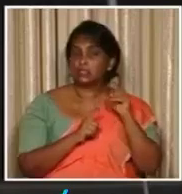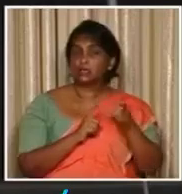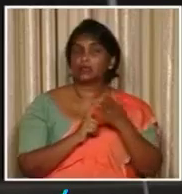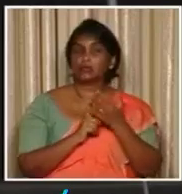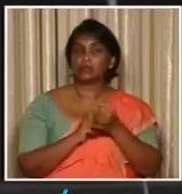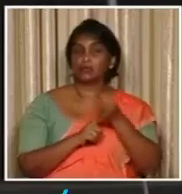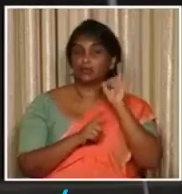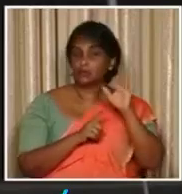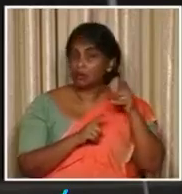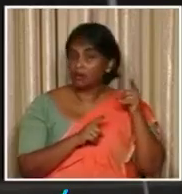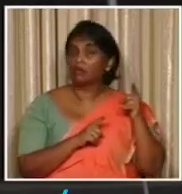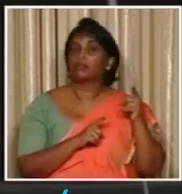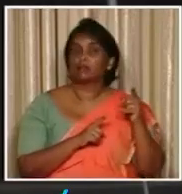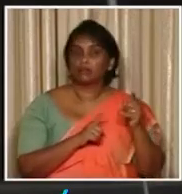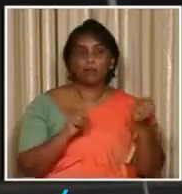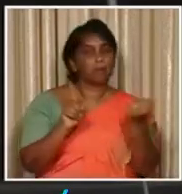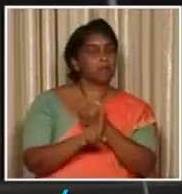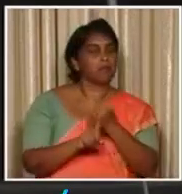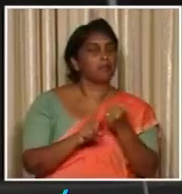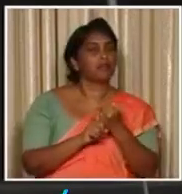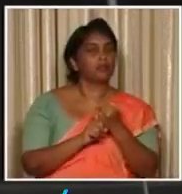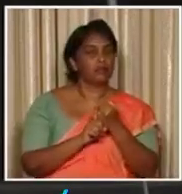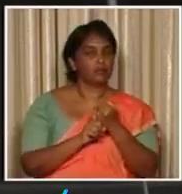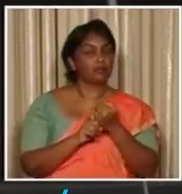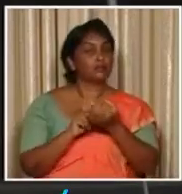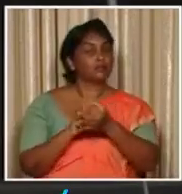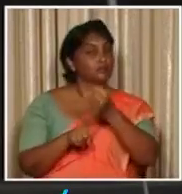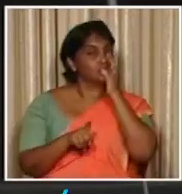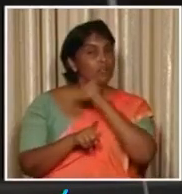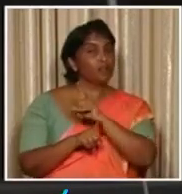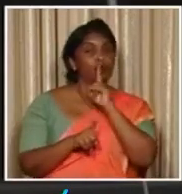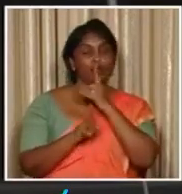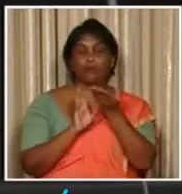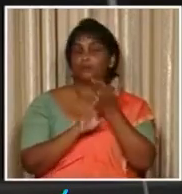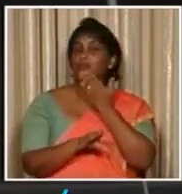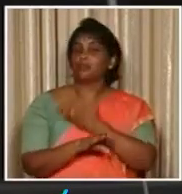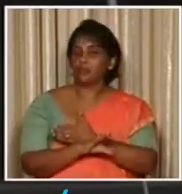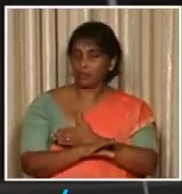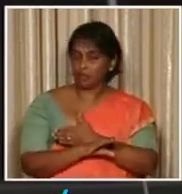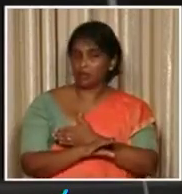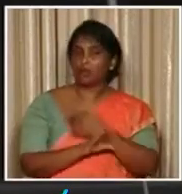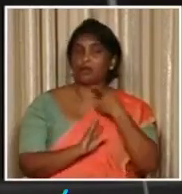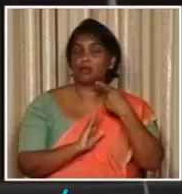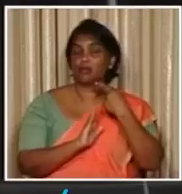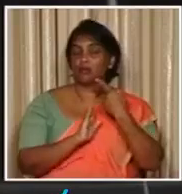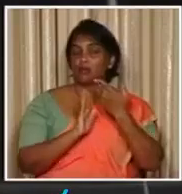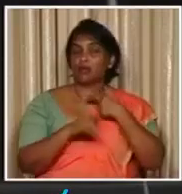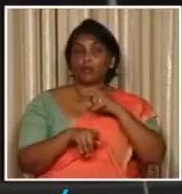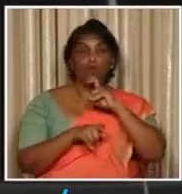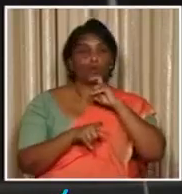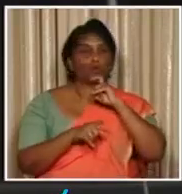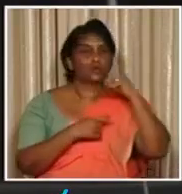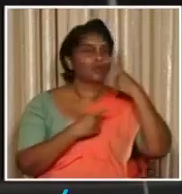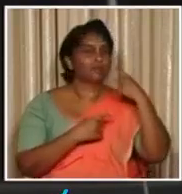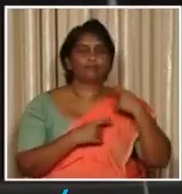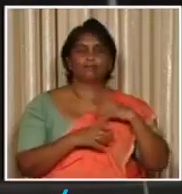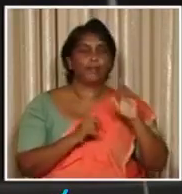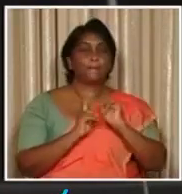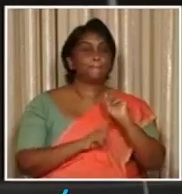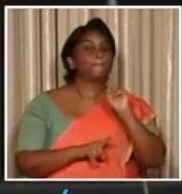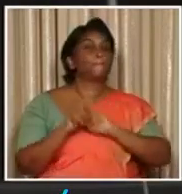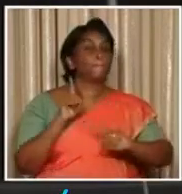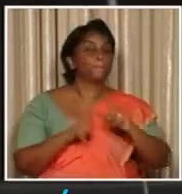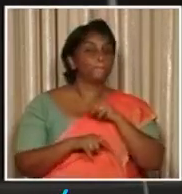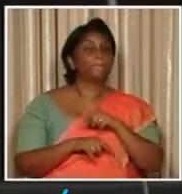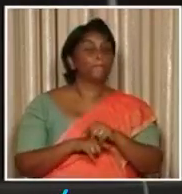විධායකය විසින් බලපෑම් එල්ල කරනවා. විධායකය කිව්වා පෞගිය කාලේ මේ අධිකරණය කියන දේවල් නෙමේ පාර්ලිමේන්තුව කියන